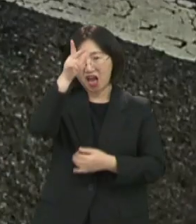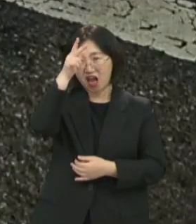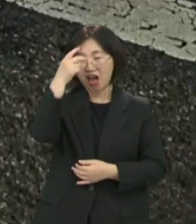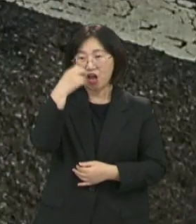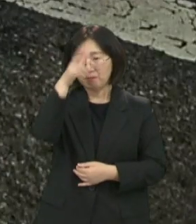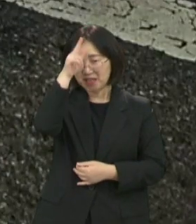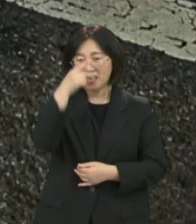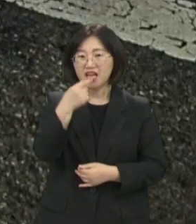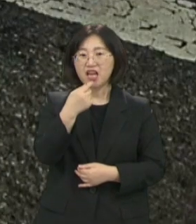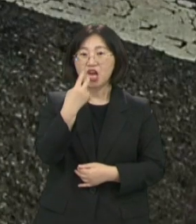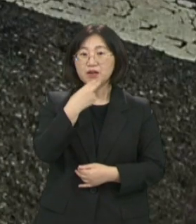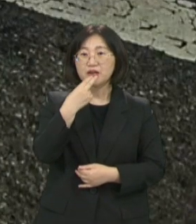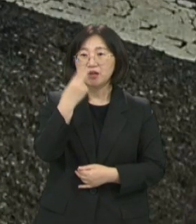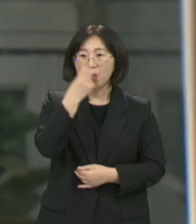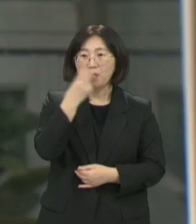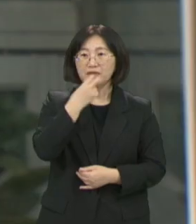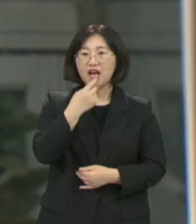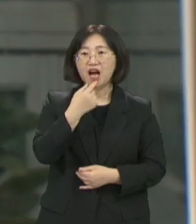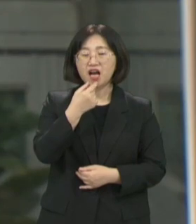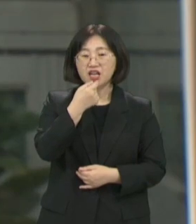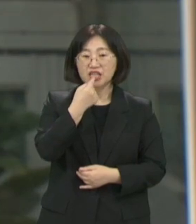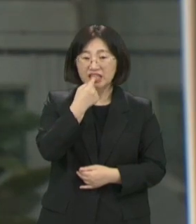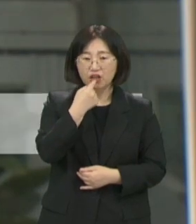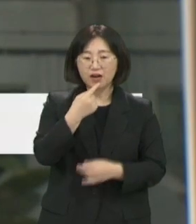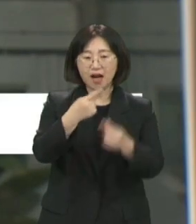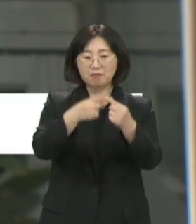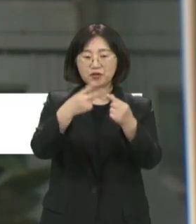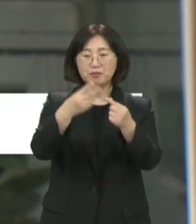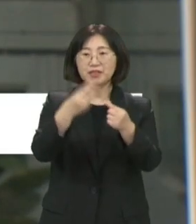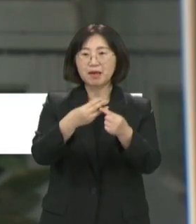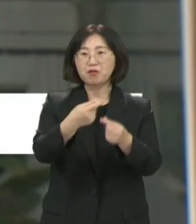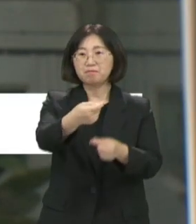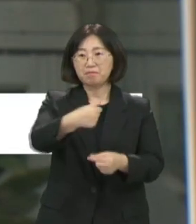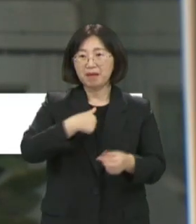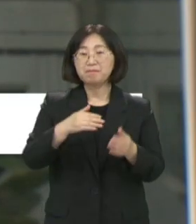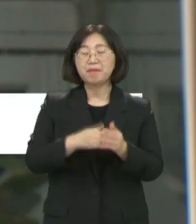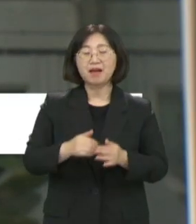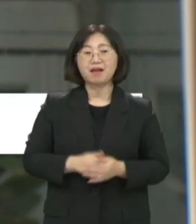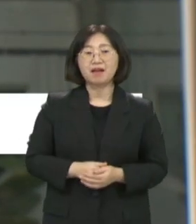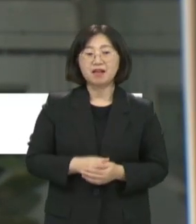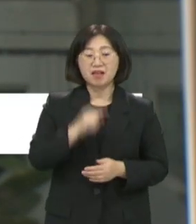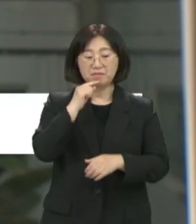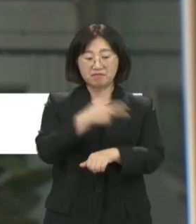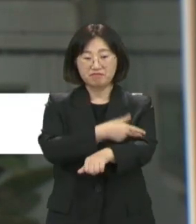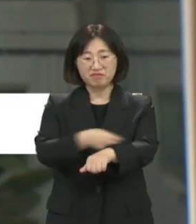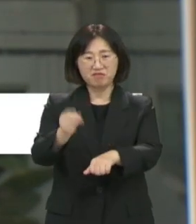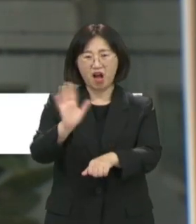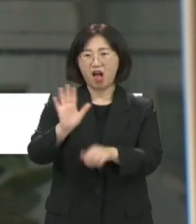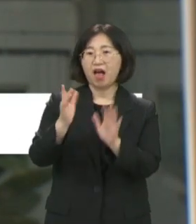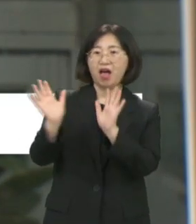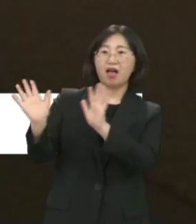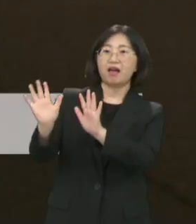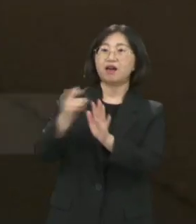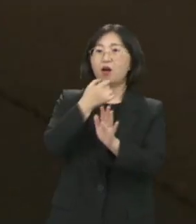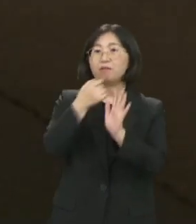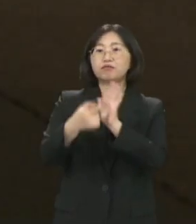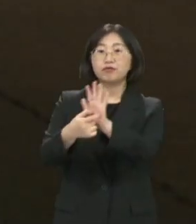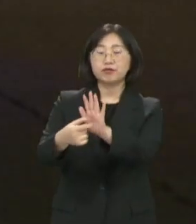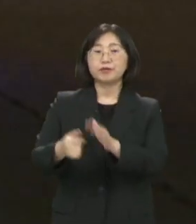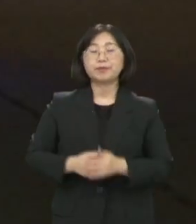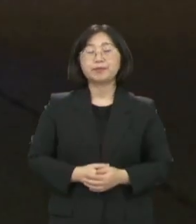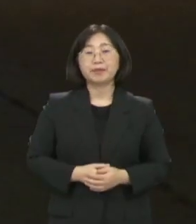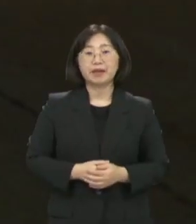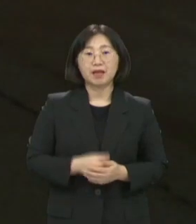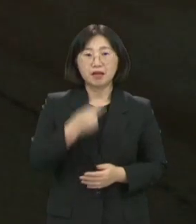측정을 세 번이나 거부했습니다 그 당시에 이제 회로 부흥했고 이제 혈액 채취도 이제 부흥한 상황이었습니다